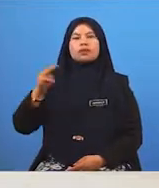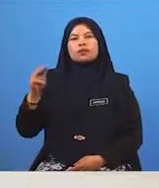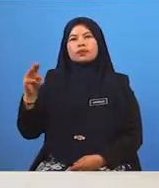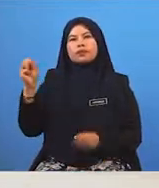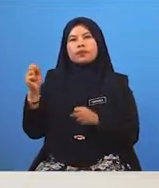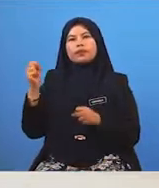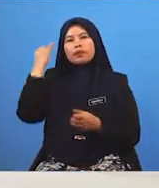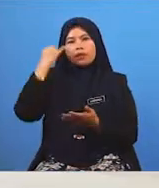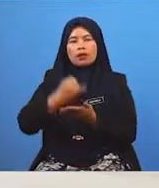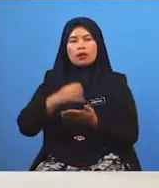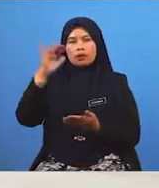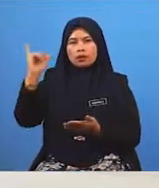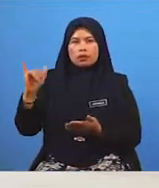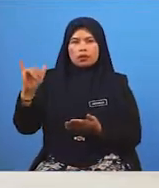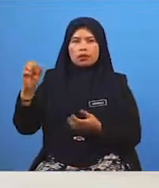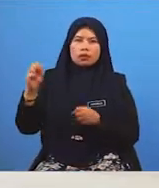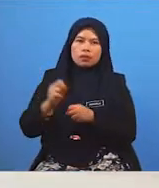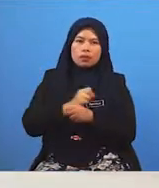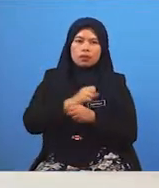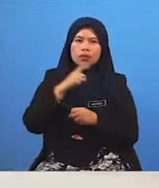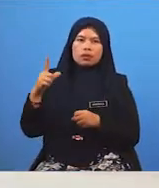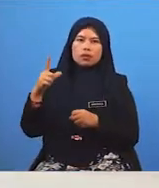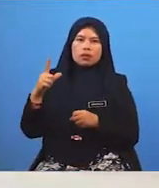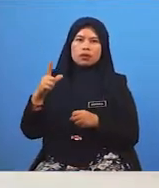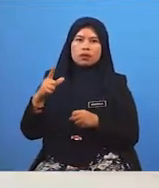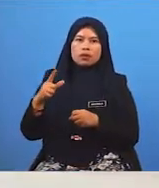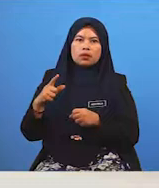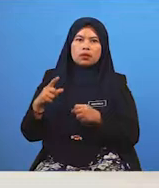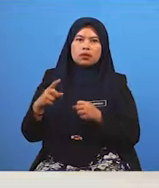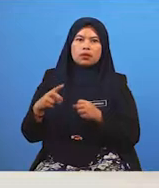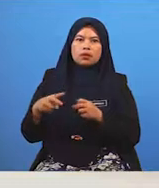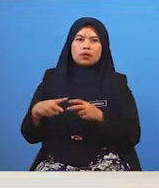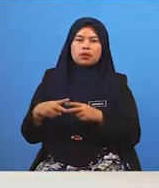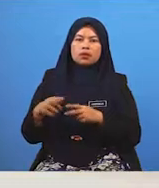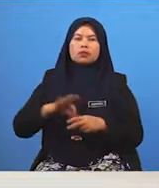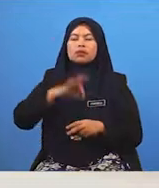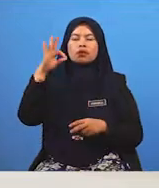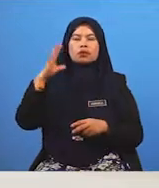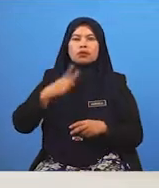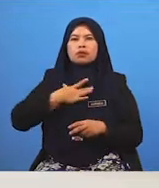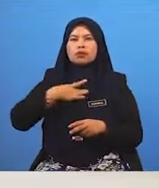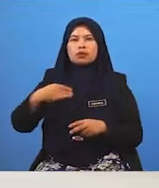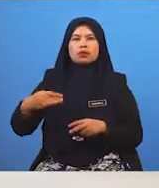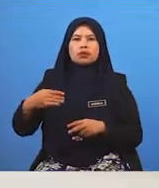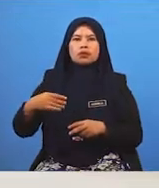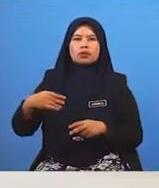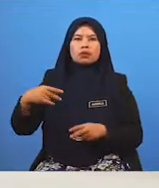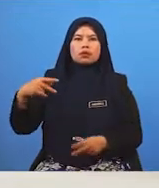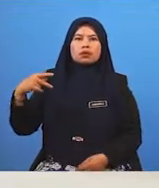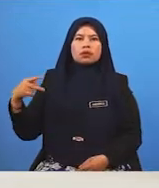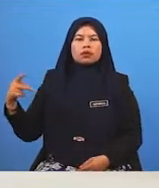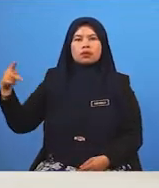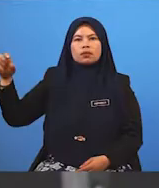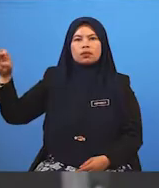bahawa amalan tersebut menjanjikan ganjaran yang besar di sisi Allah Subhanahu wa taala. Firman Allah